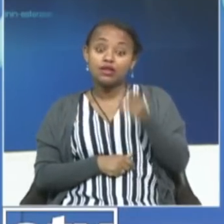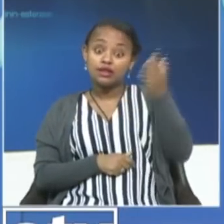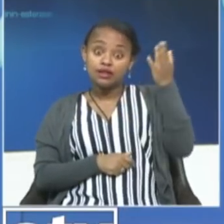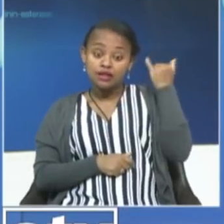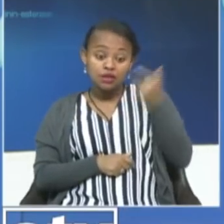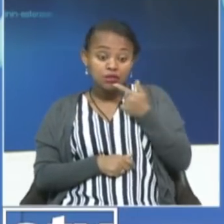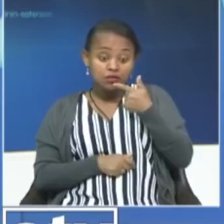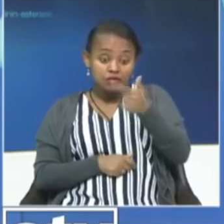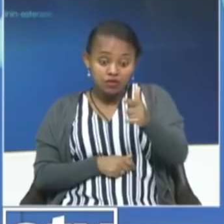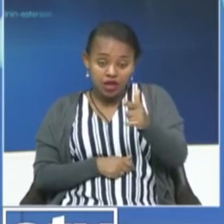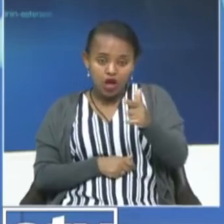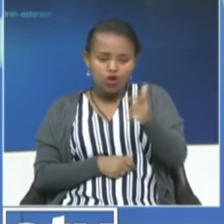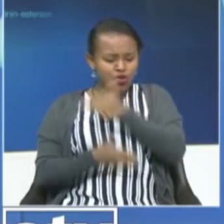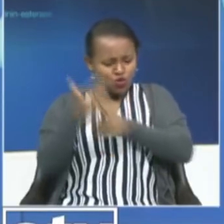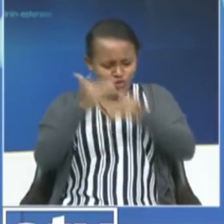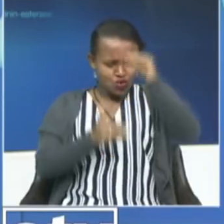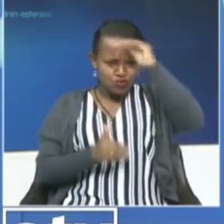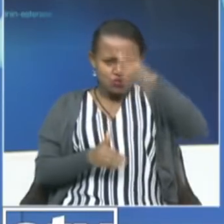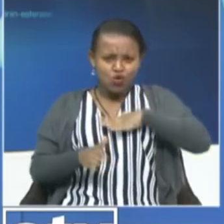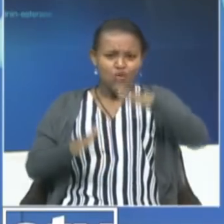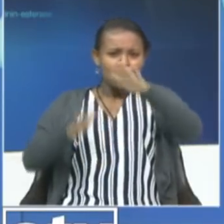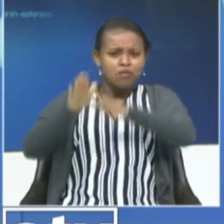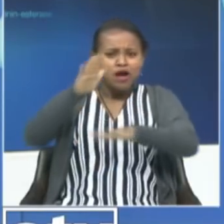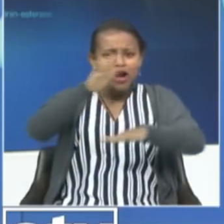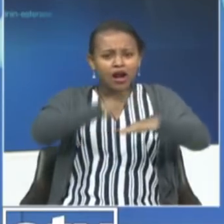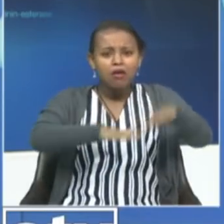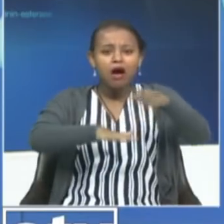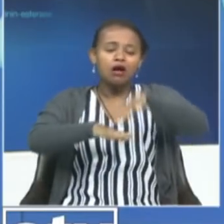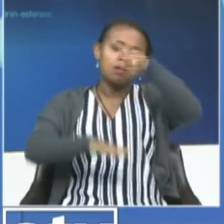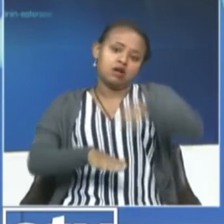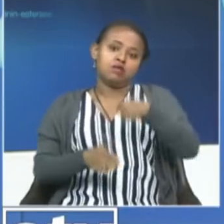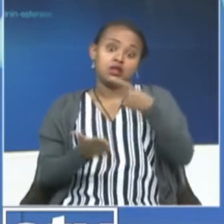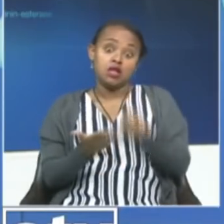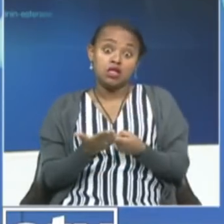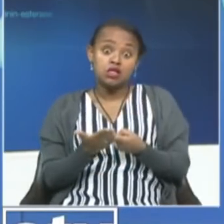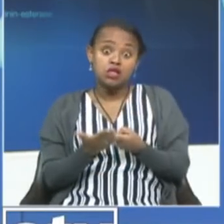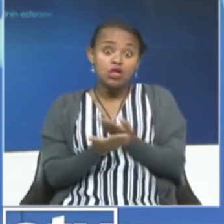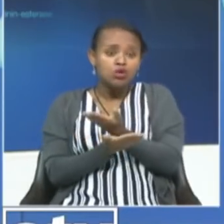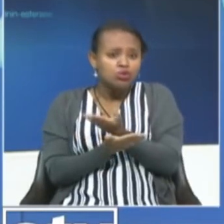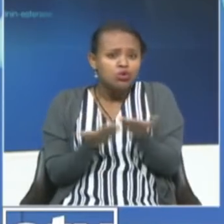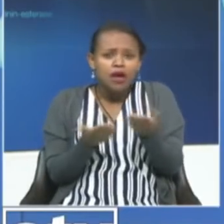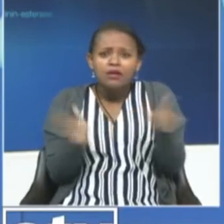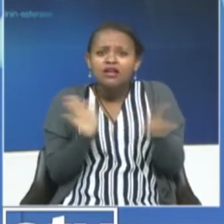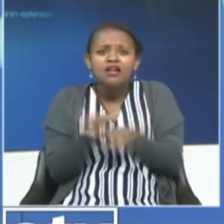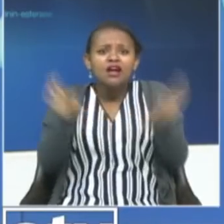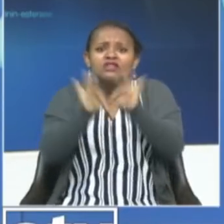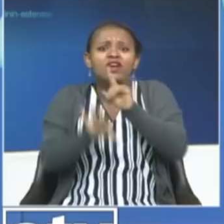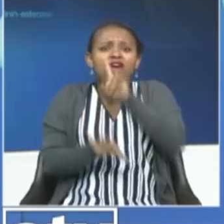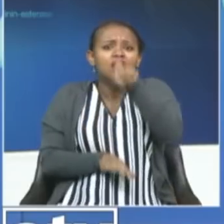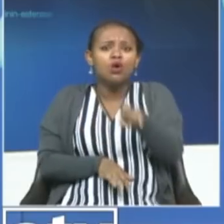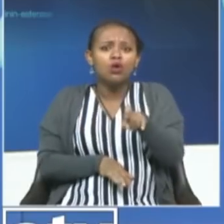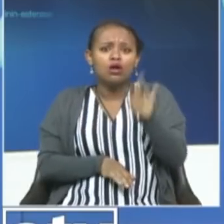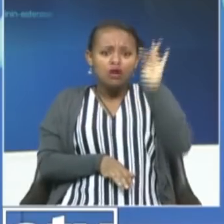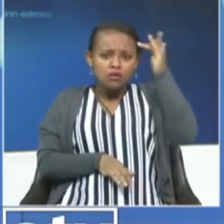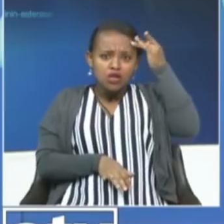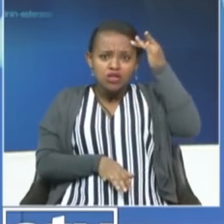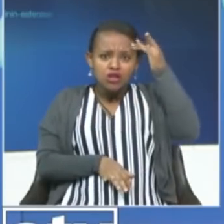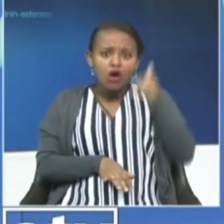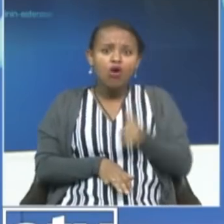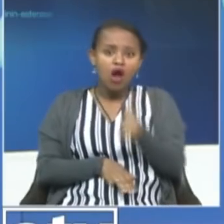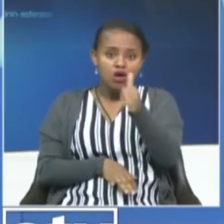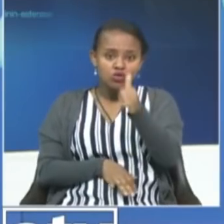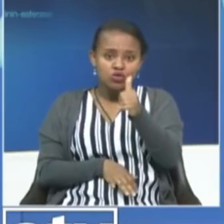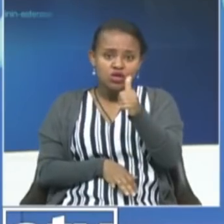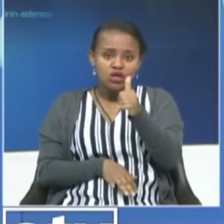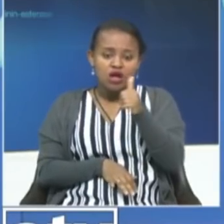ቅድምም ብያለሁ ሁሉ ሰው መረባረብ አለበት። እኔ ለዚህ ጉዳይ ህግ ያስፈልገናል ወይ? በሽታው ራሱን የቻለ ህግ ይዞ ነው